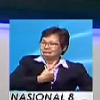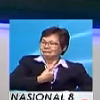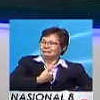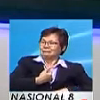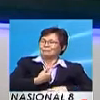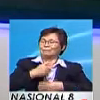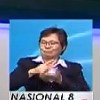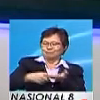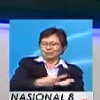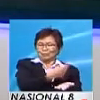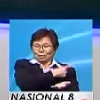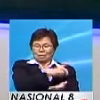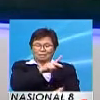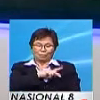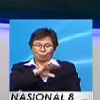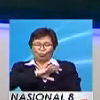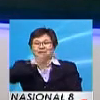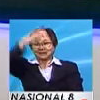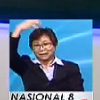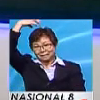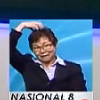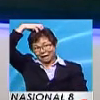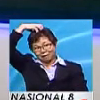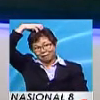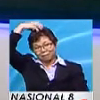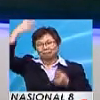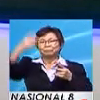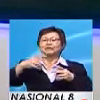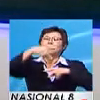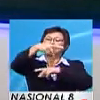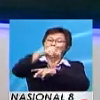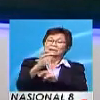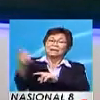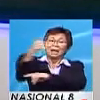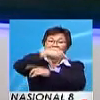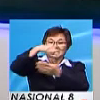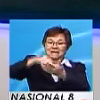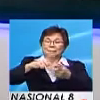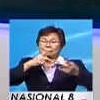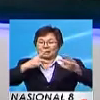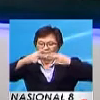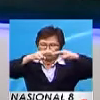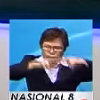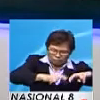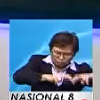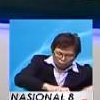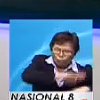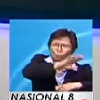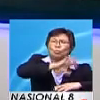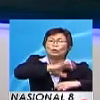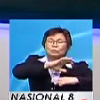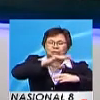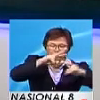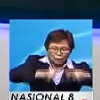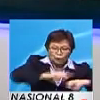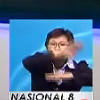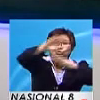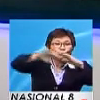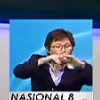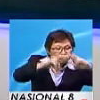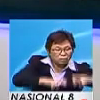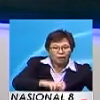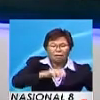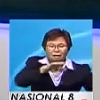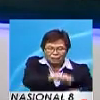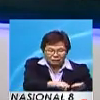Minggu lalu ketua polis Selangor Datuk Abdul Samah matad dalam sidang media hari ini berkata siasatan menyeluruh polis mendapati kanak-kanak